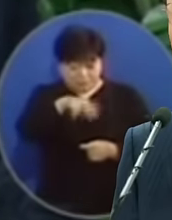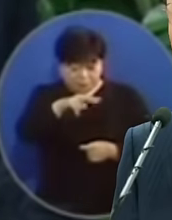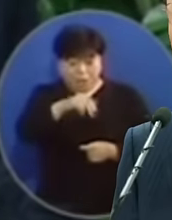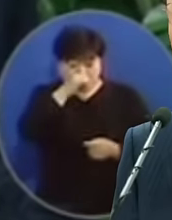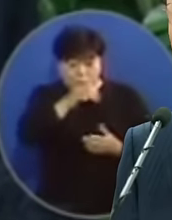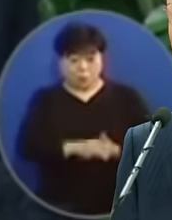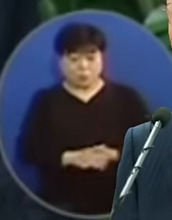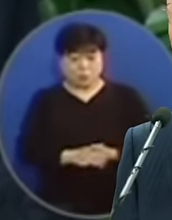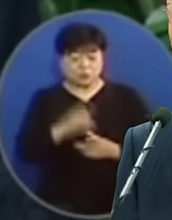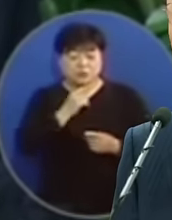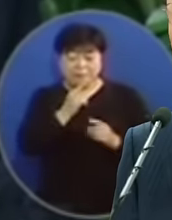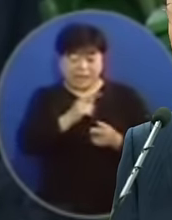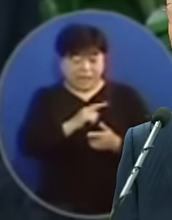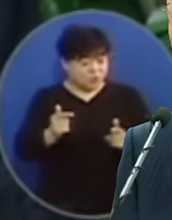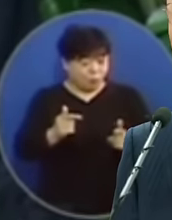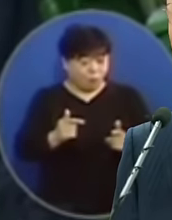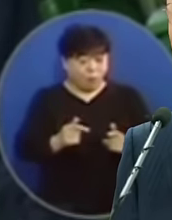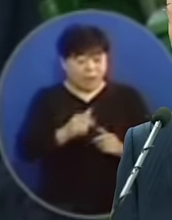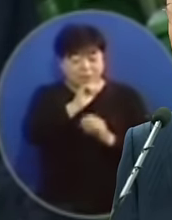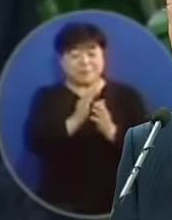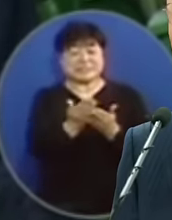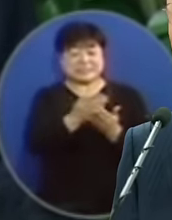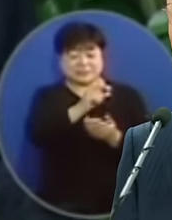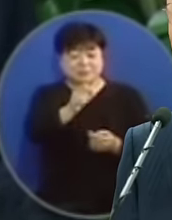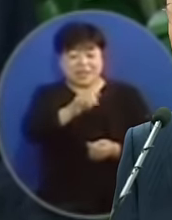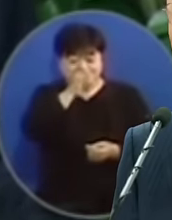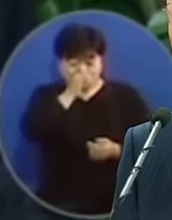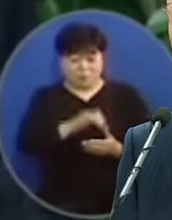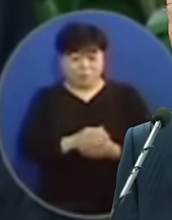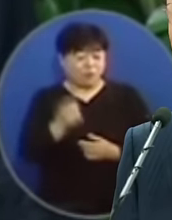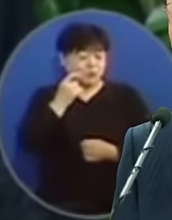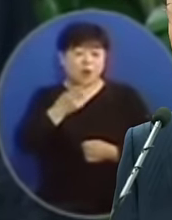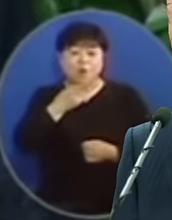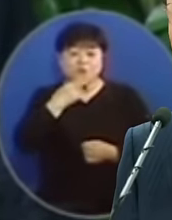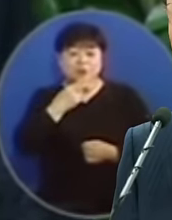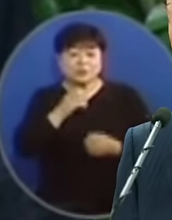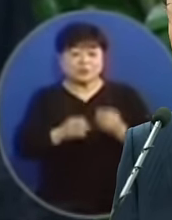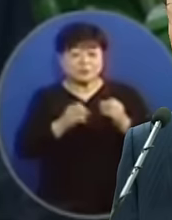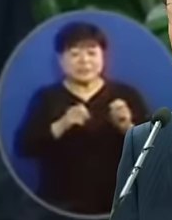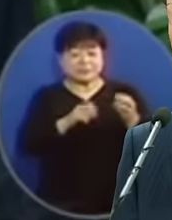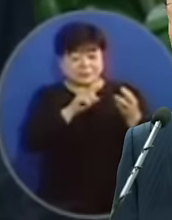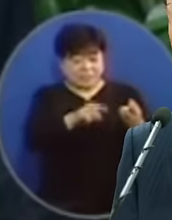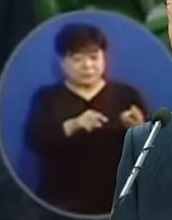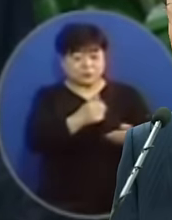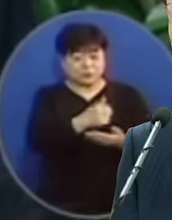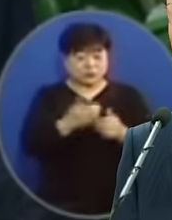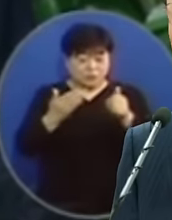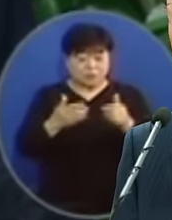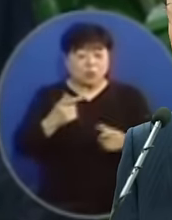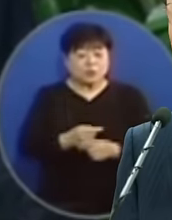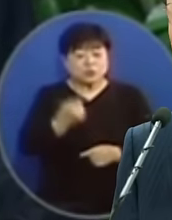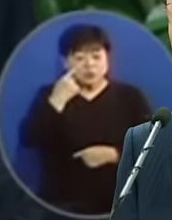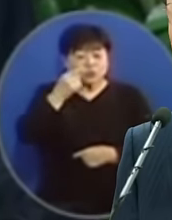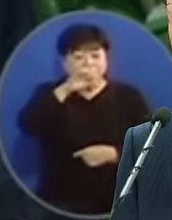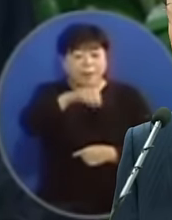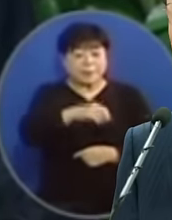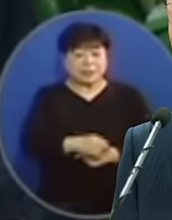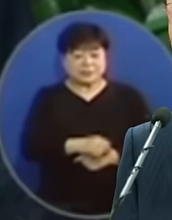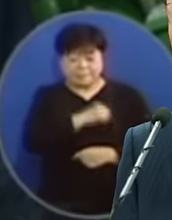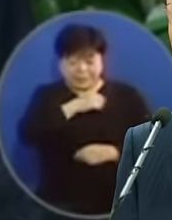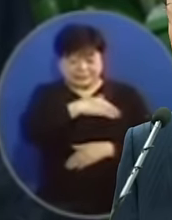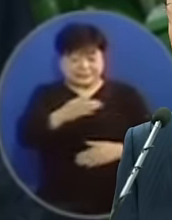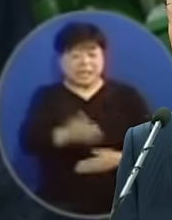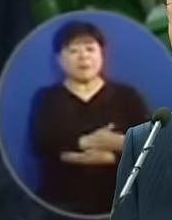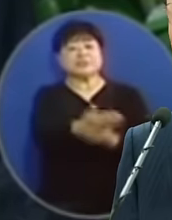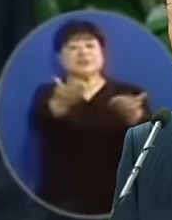말 같으면 거짓말이 될 수 있으면 성경 말씀은 거짓말이 없지 않아요. 시편 23편에 주께서 원수의 목전에서 나에게